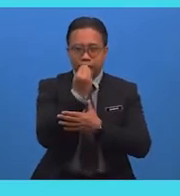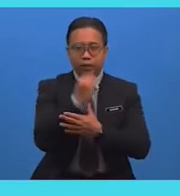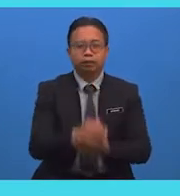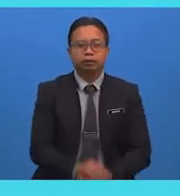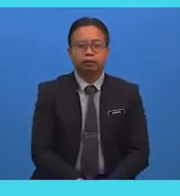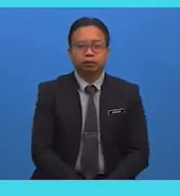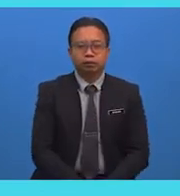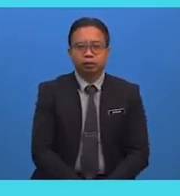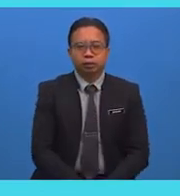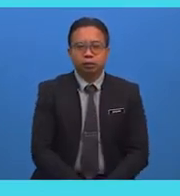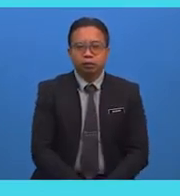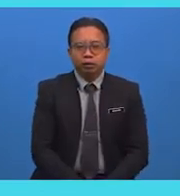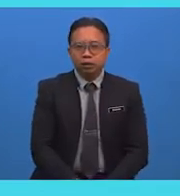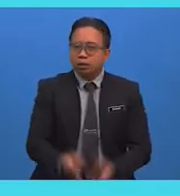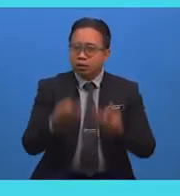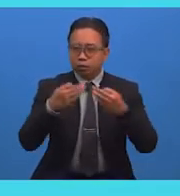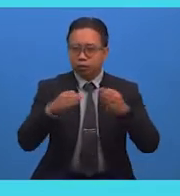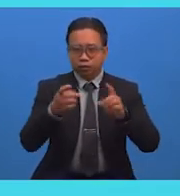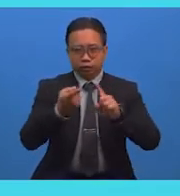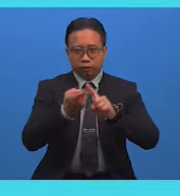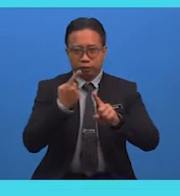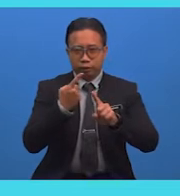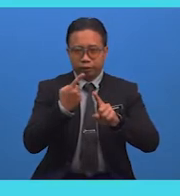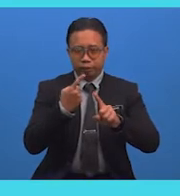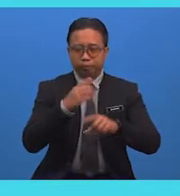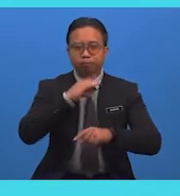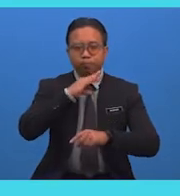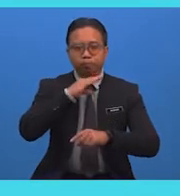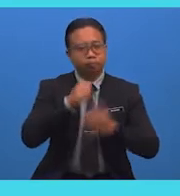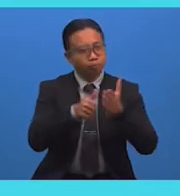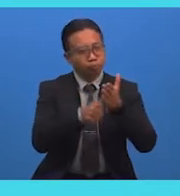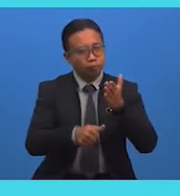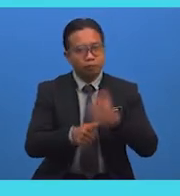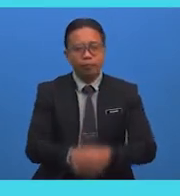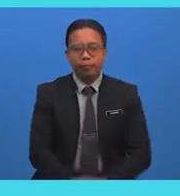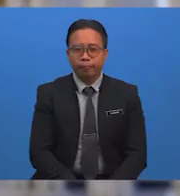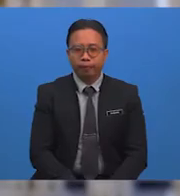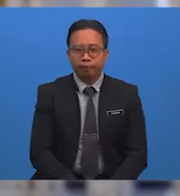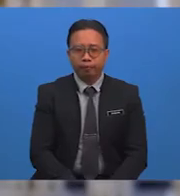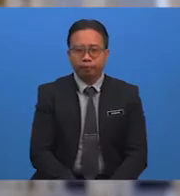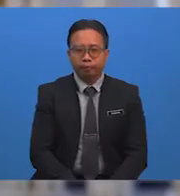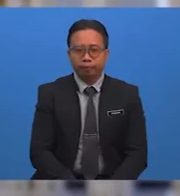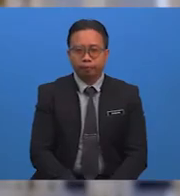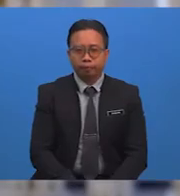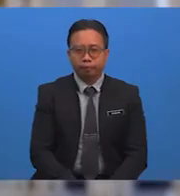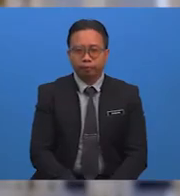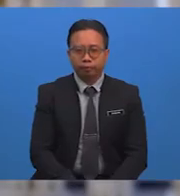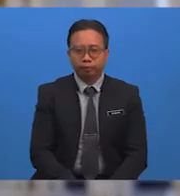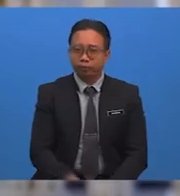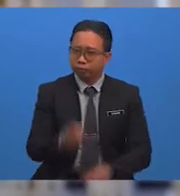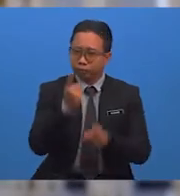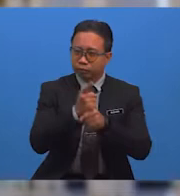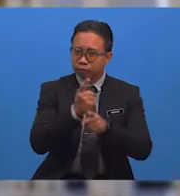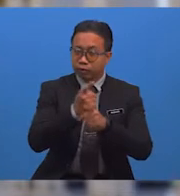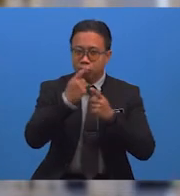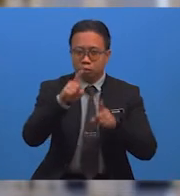ciri makanan halal ialah bebas daripada najis dan kotoran. Alhamdulillah,